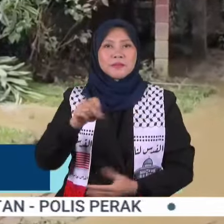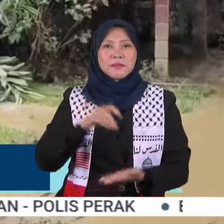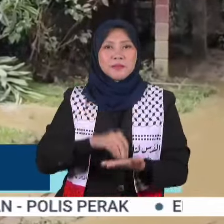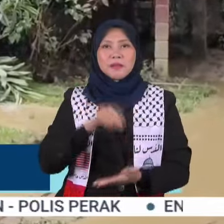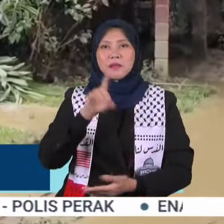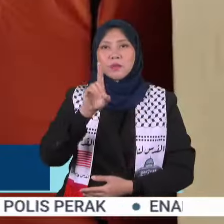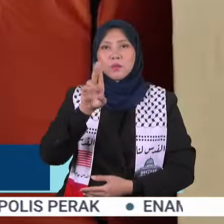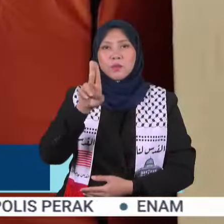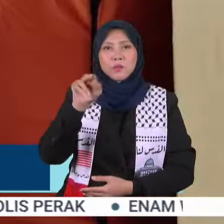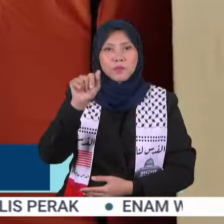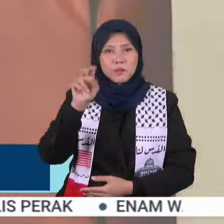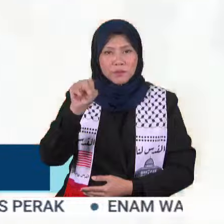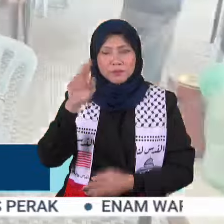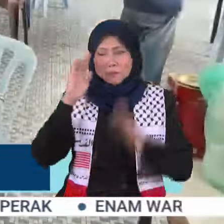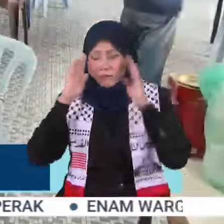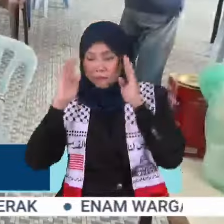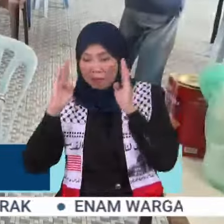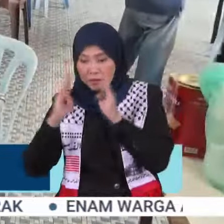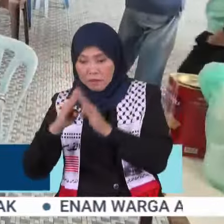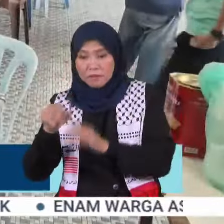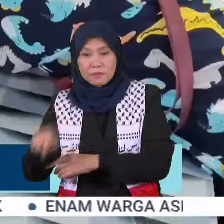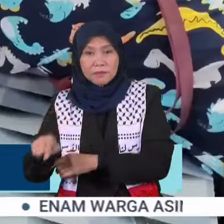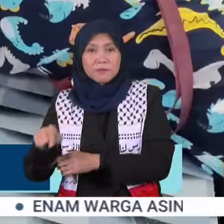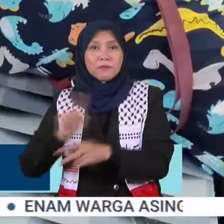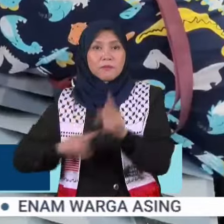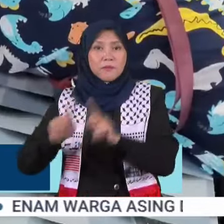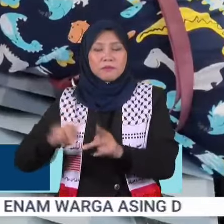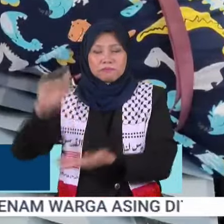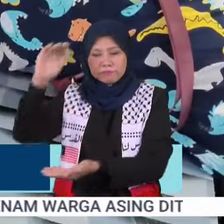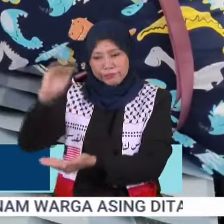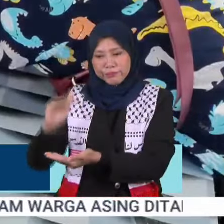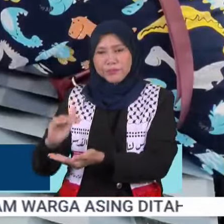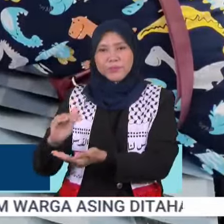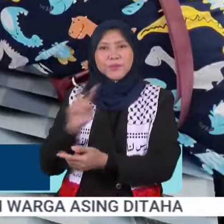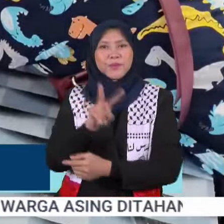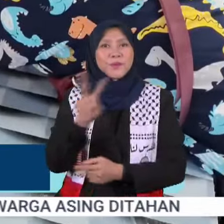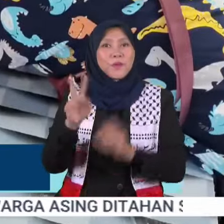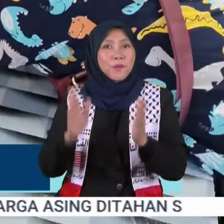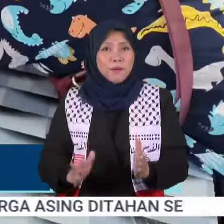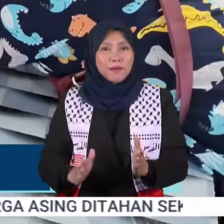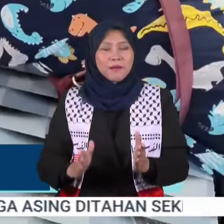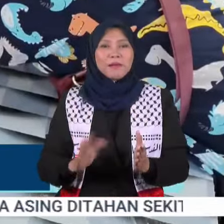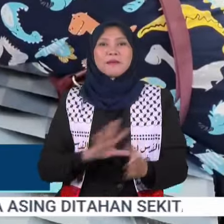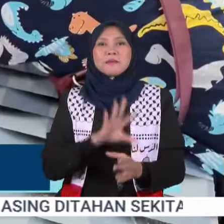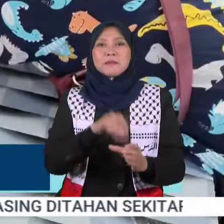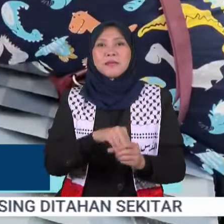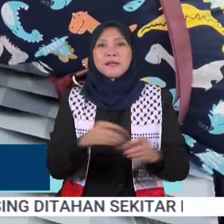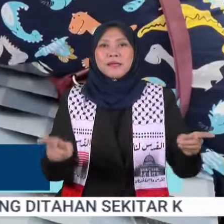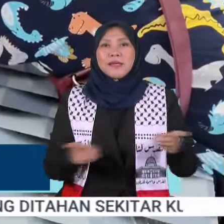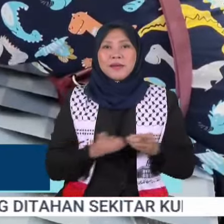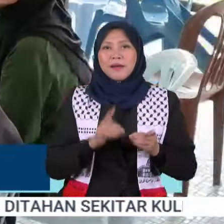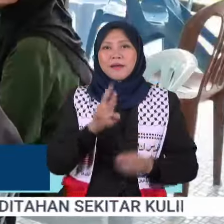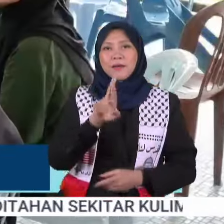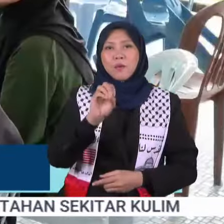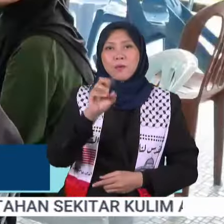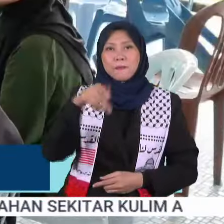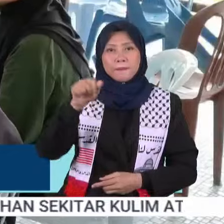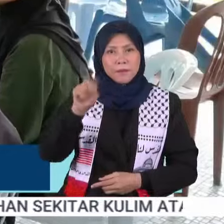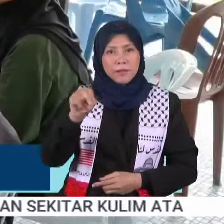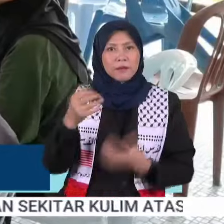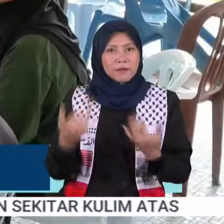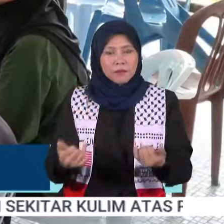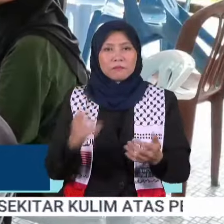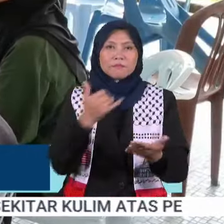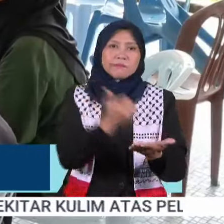Dungun. Sementara itu di Pahang, penduduk terjejas banjir menurun kepada 22 orang melibatkan daerah Rompin. Mereka kini